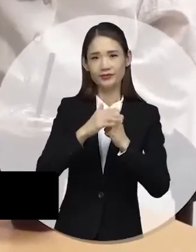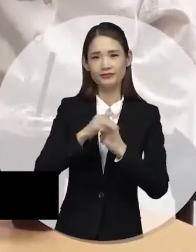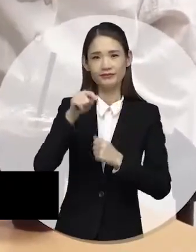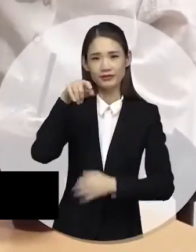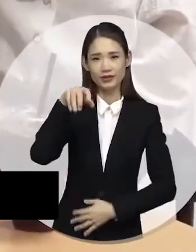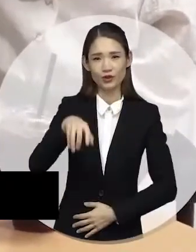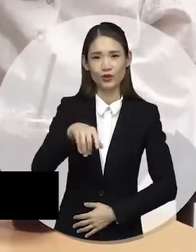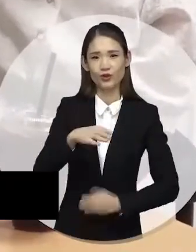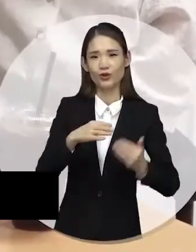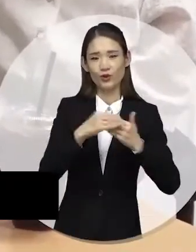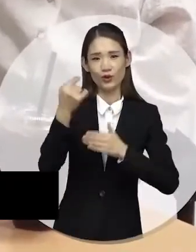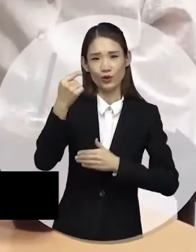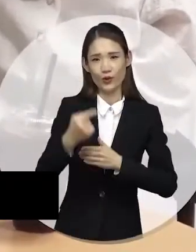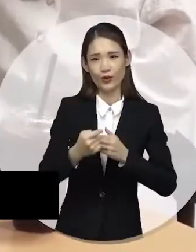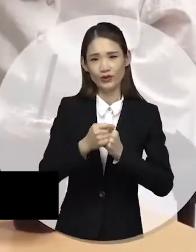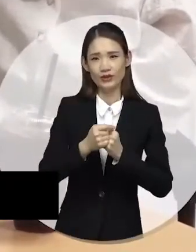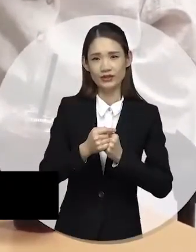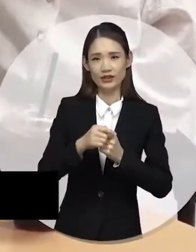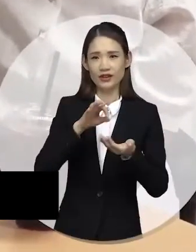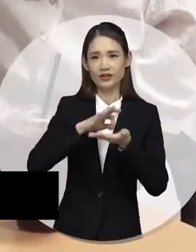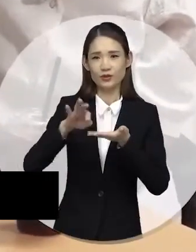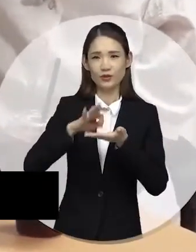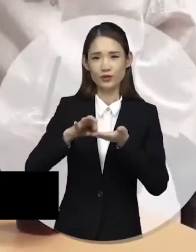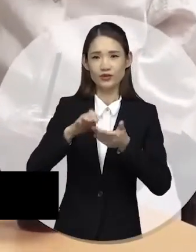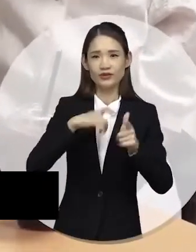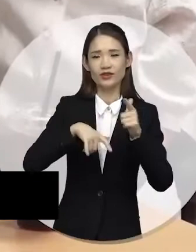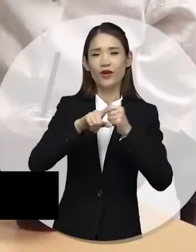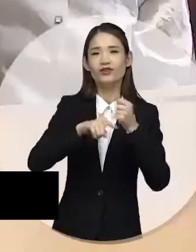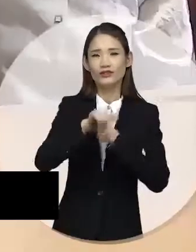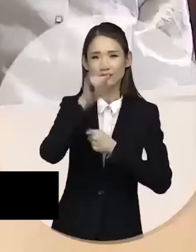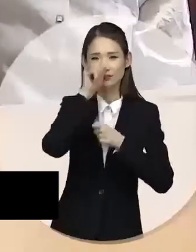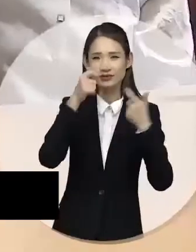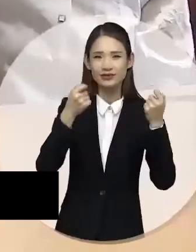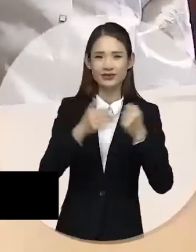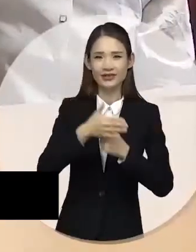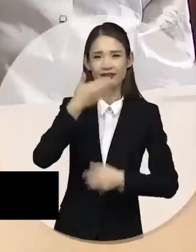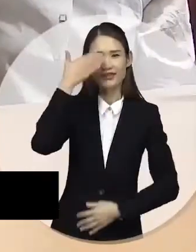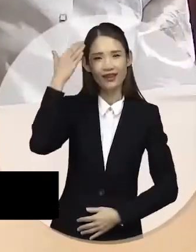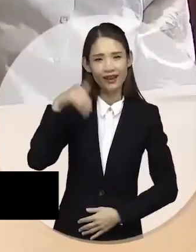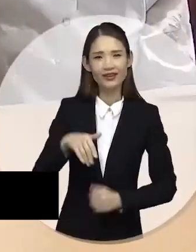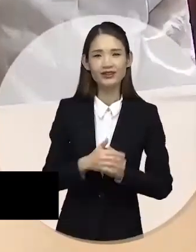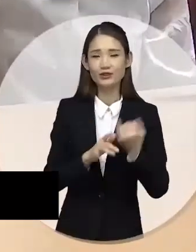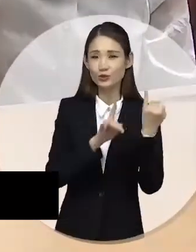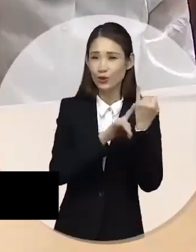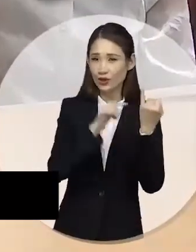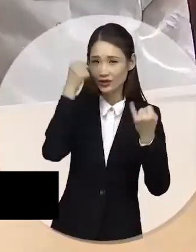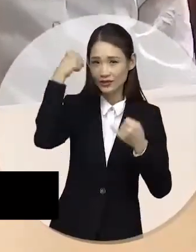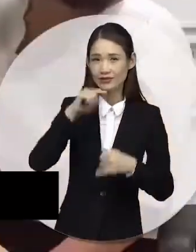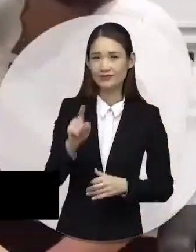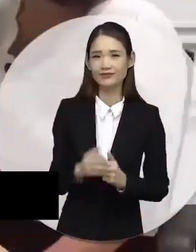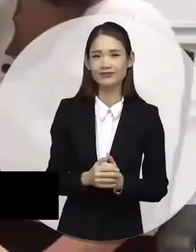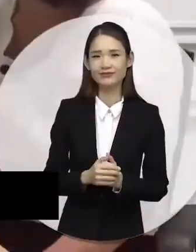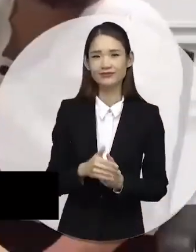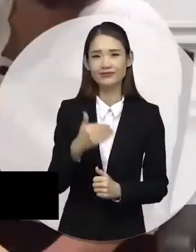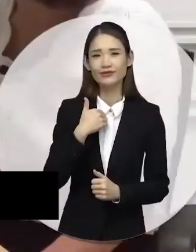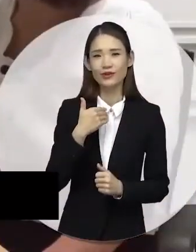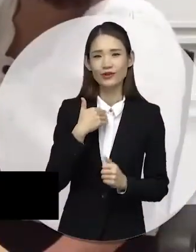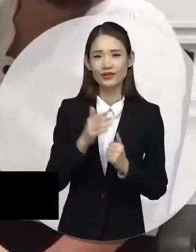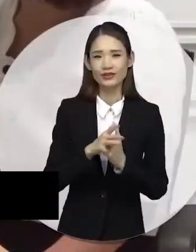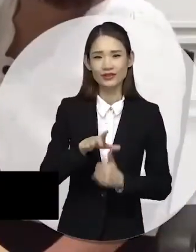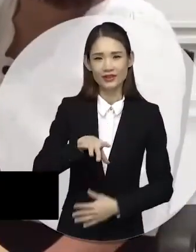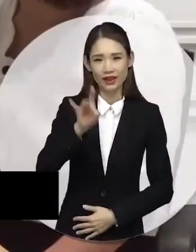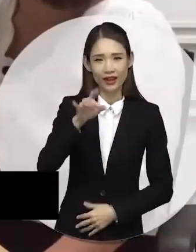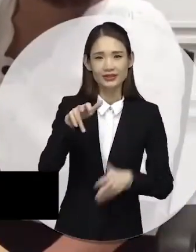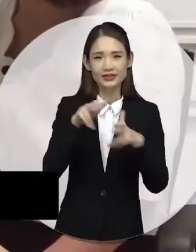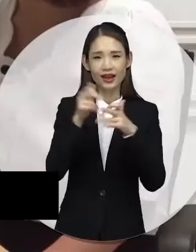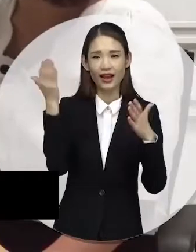공간이어서 오셔서 이용해 주셔가지고 네. 의미가 있는 것 같아요. 다행이에요. 네. 소희 씨는 어떠셨어요? 저는 사실 네.